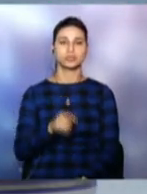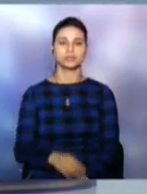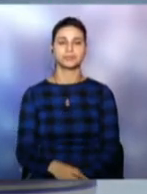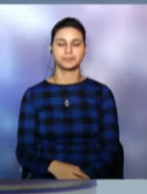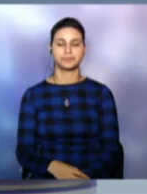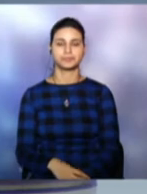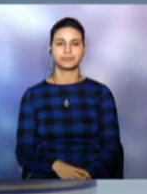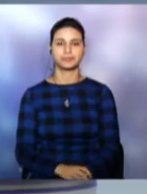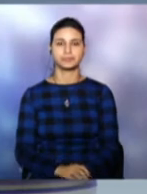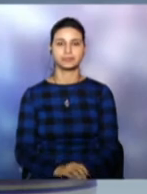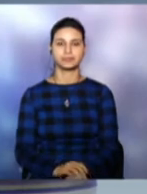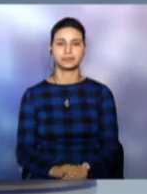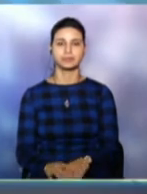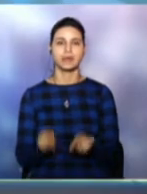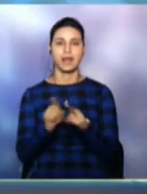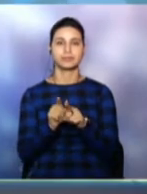პატარა